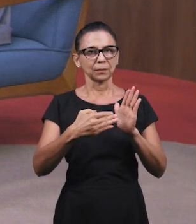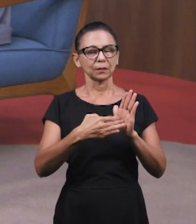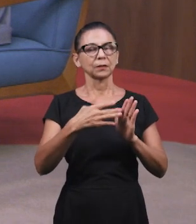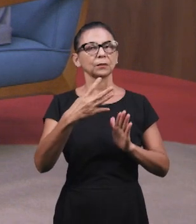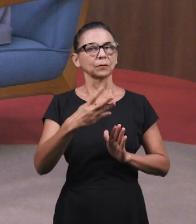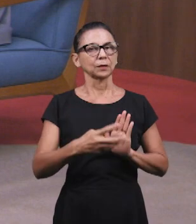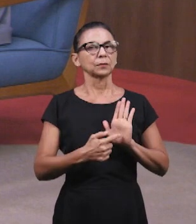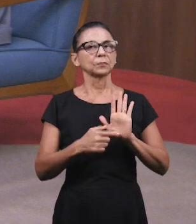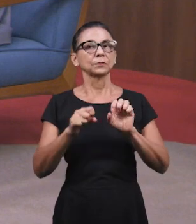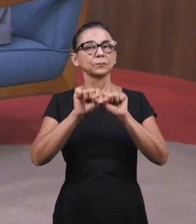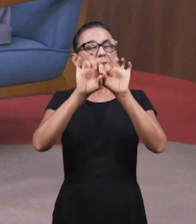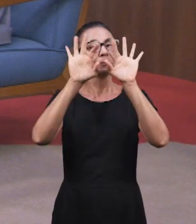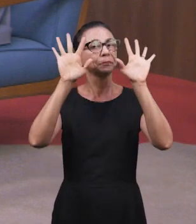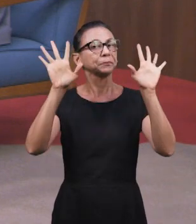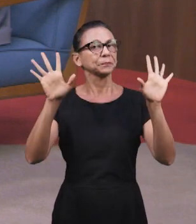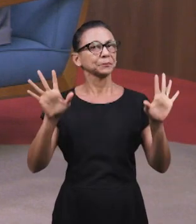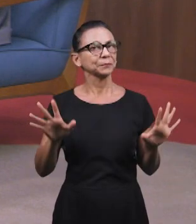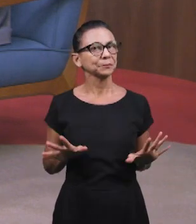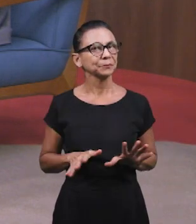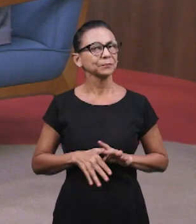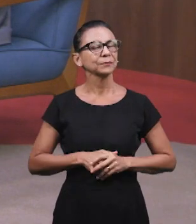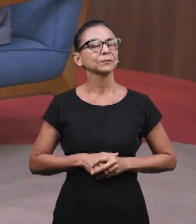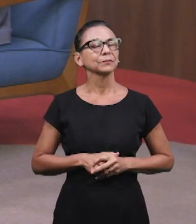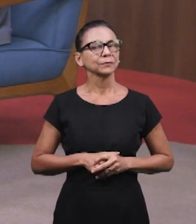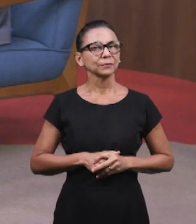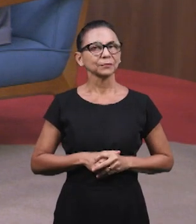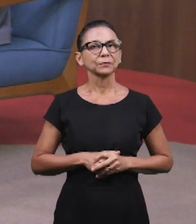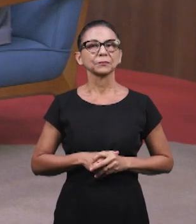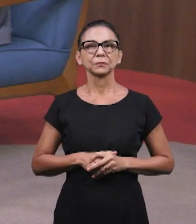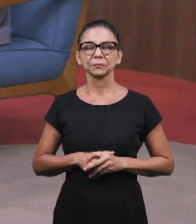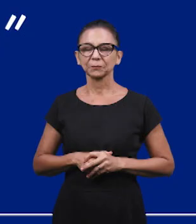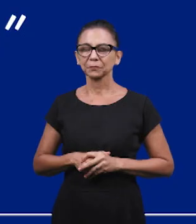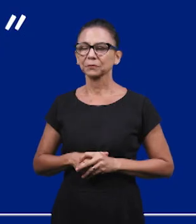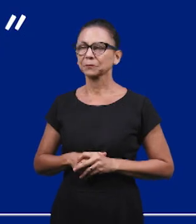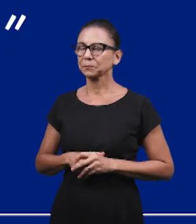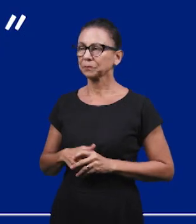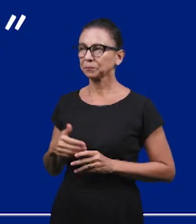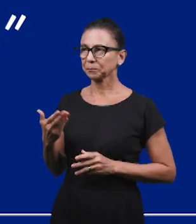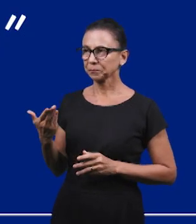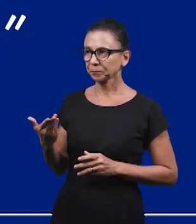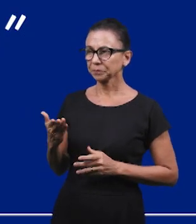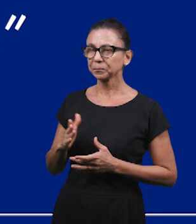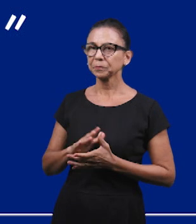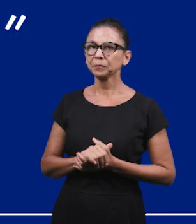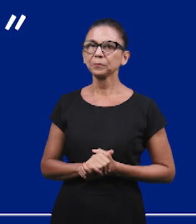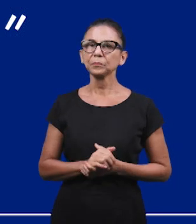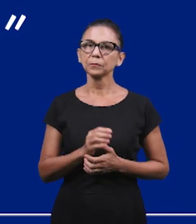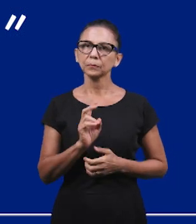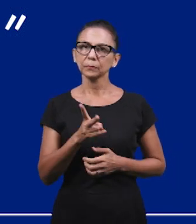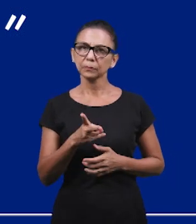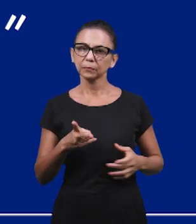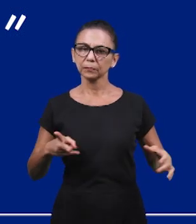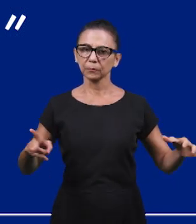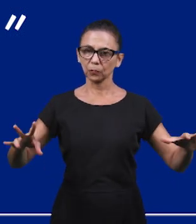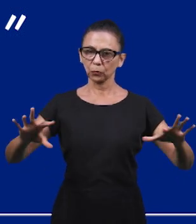où cet aspect est très clair. Voilà, Éphésiens 4, 3, 4. En cherchant à garder l'unité de